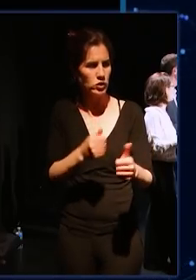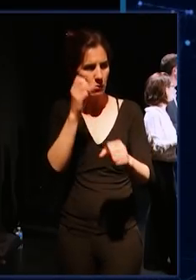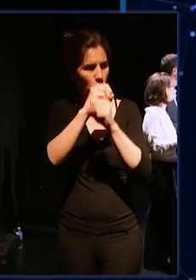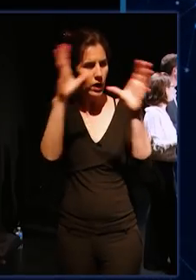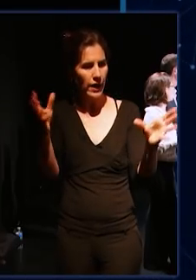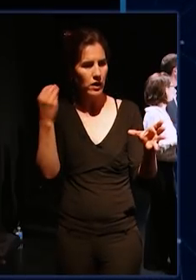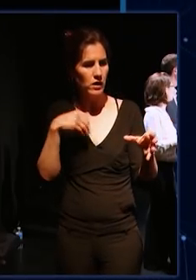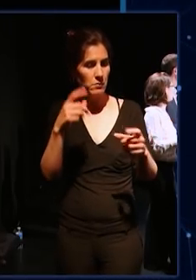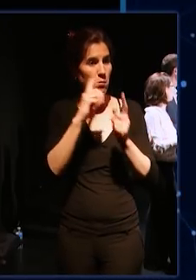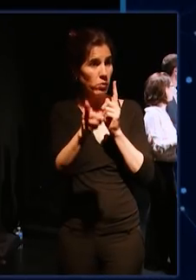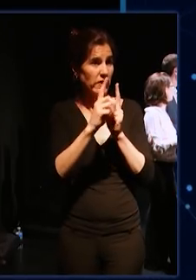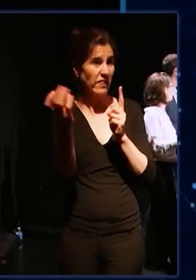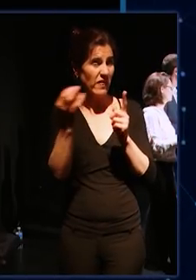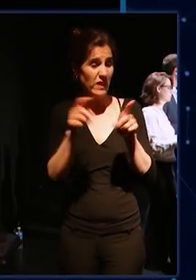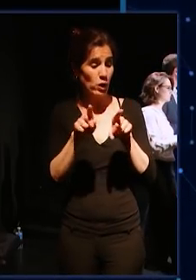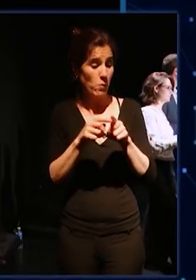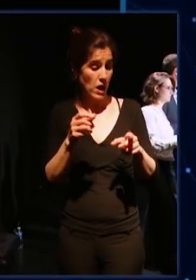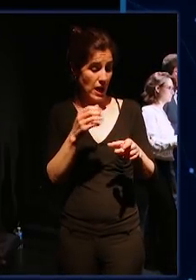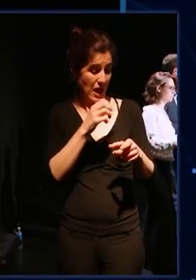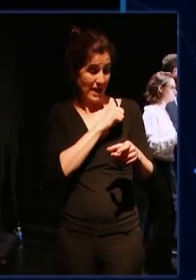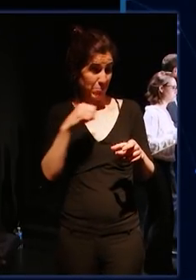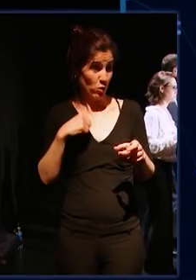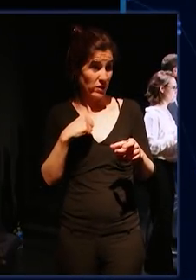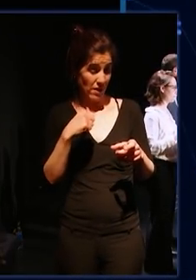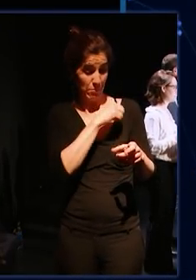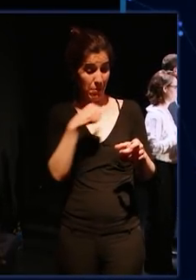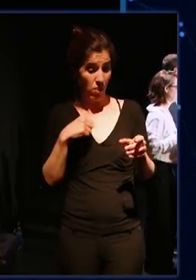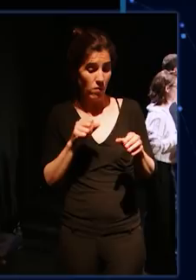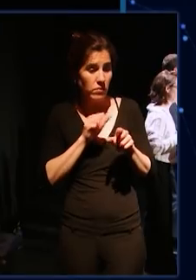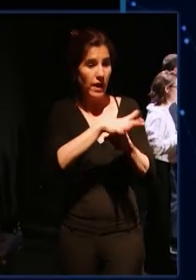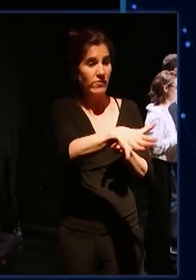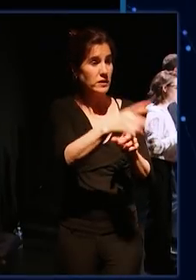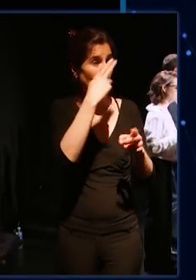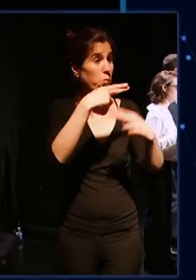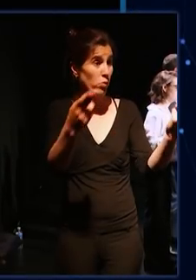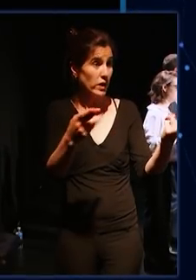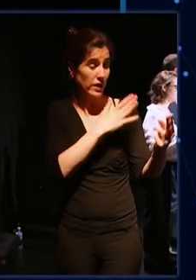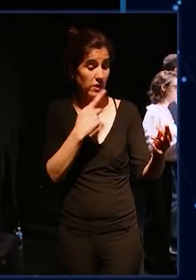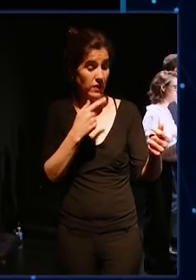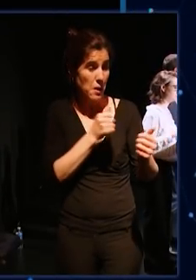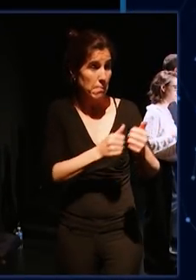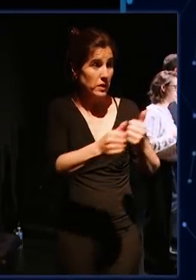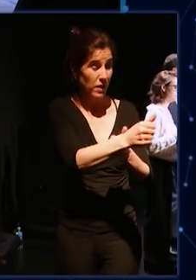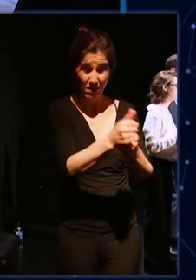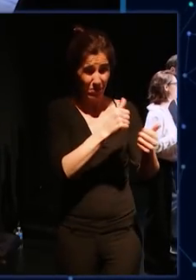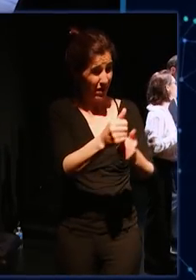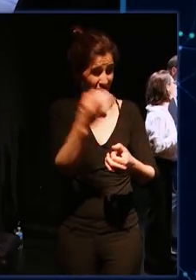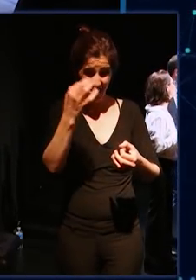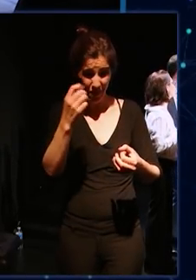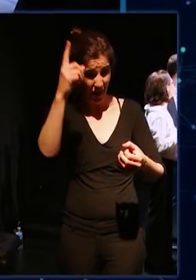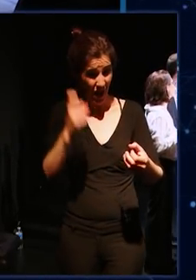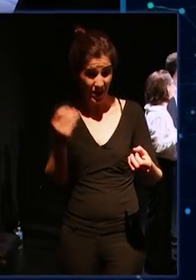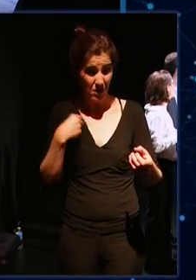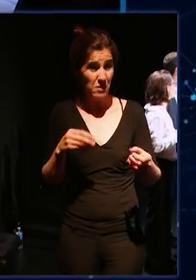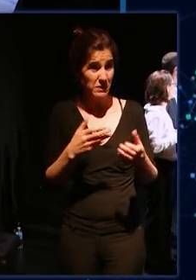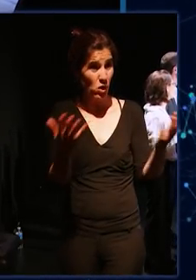com a extensió de la vida privada i aquesta prioritat passa, evidentment, per potenciar l'ús en bicicleta i a peu i per potenciar